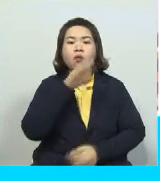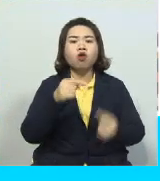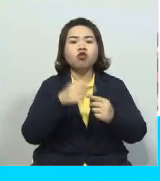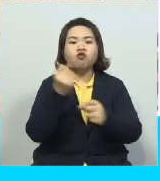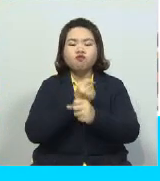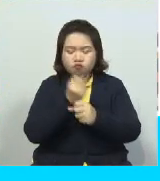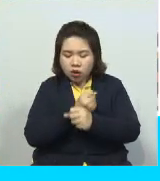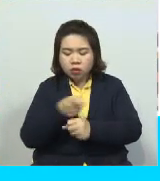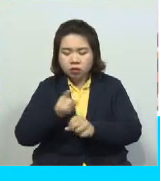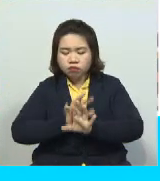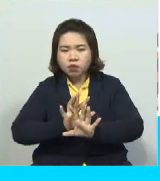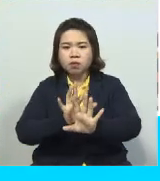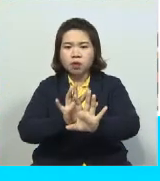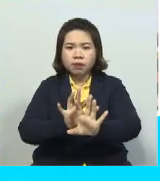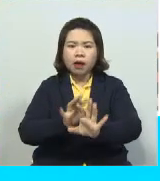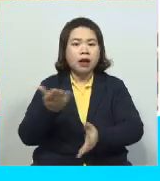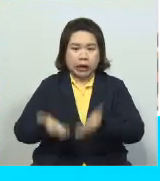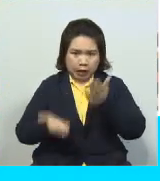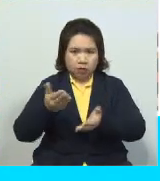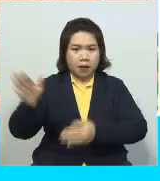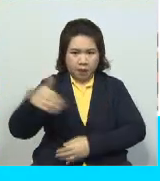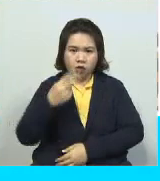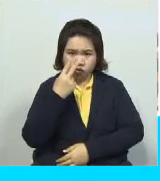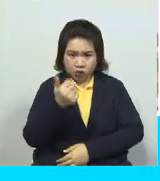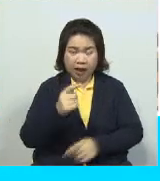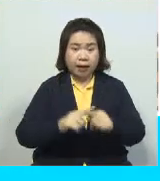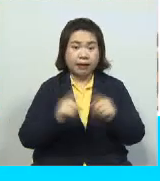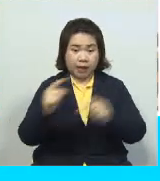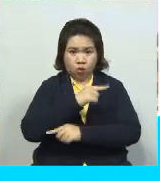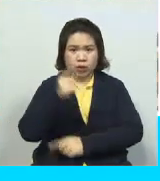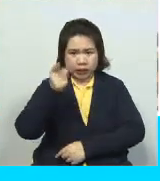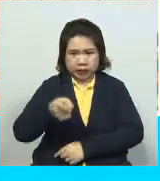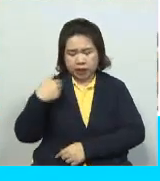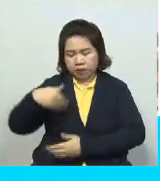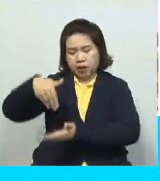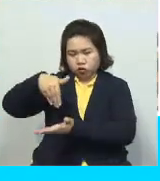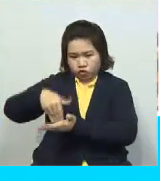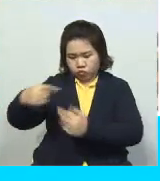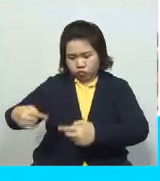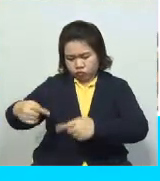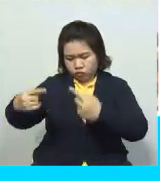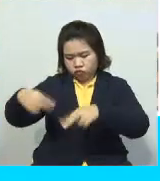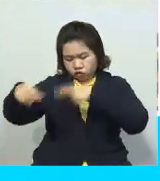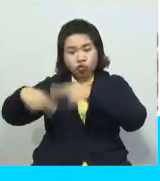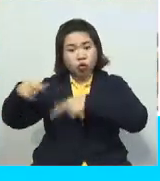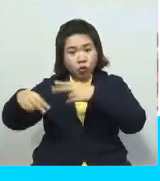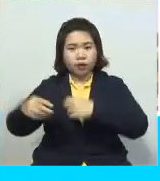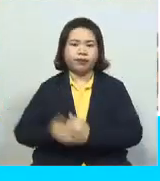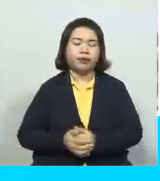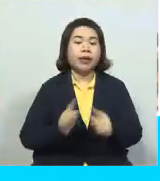ได้มีการคัดกรองครับนะครับนอกจากวันพระราชพิธีจริงจะมีจุดคัดกรองแต่ว่าวันที่ซักซ้อมเ